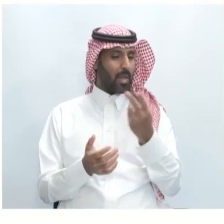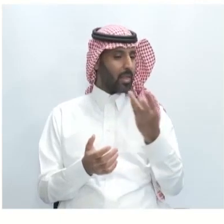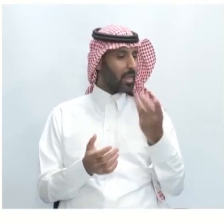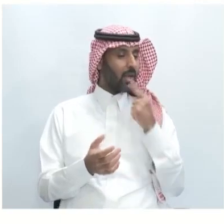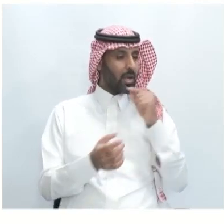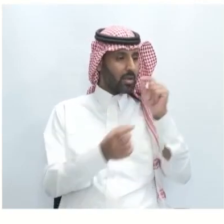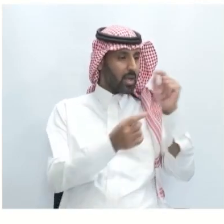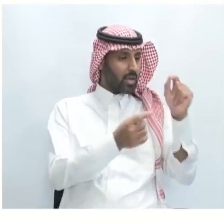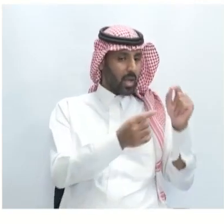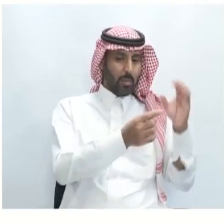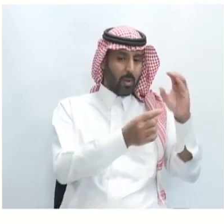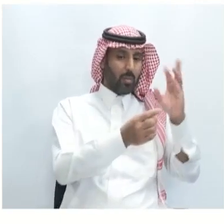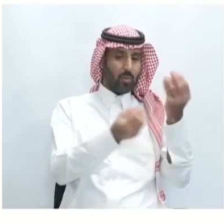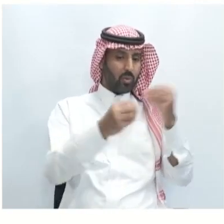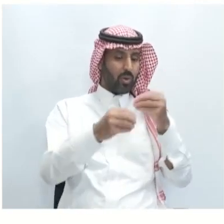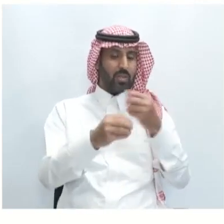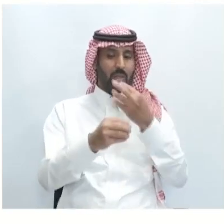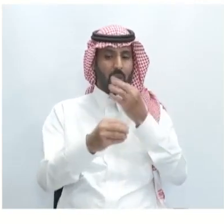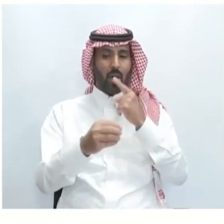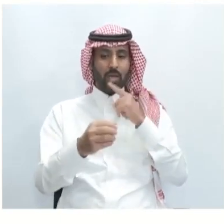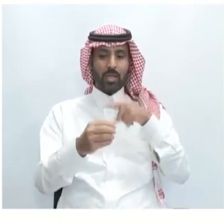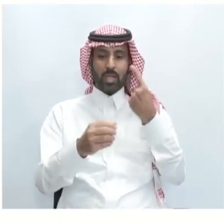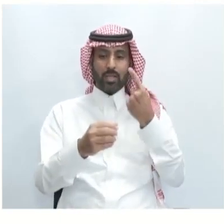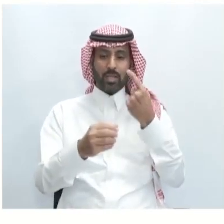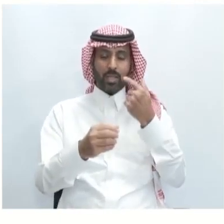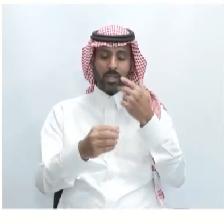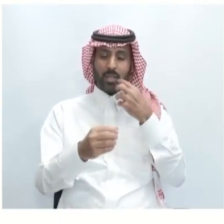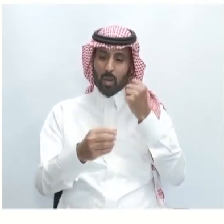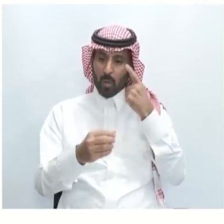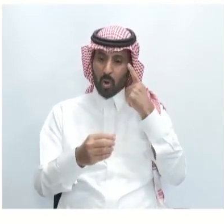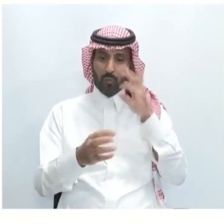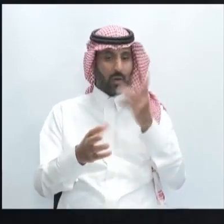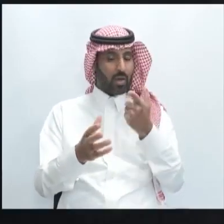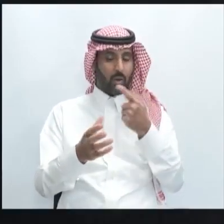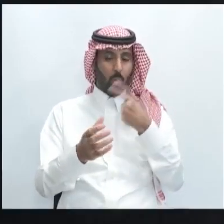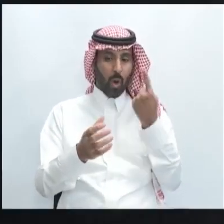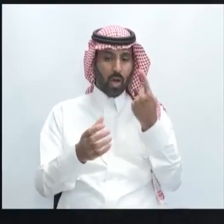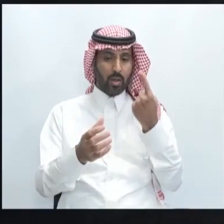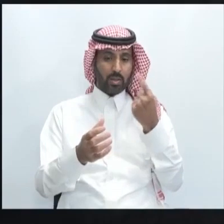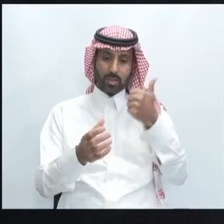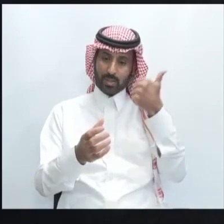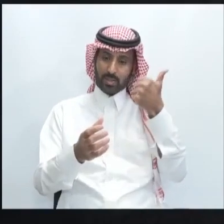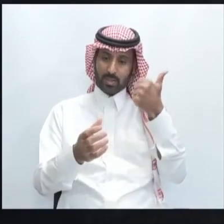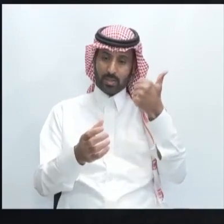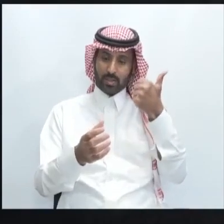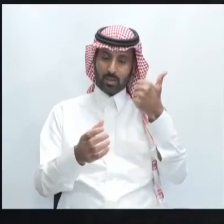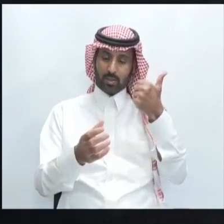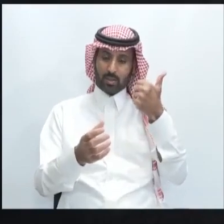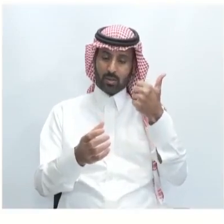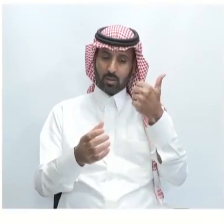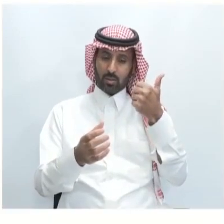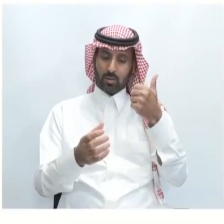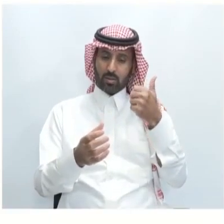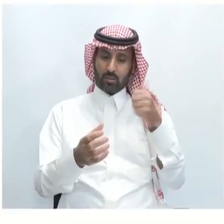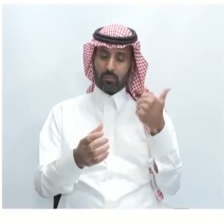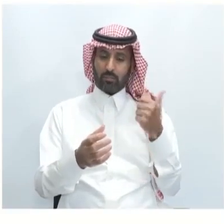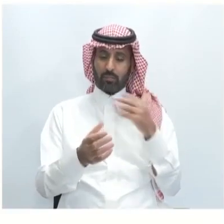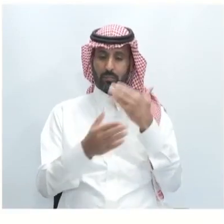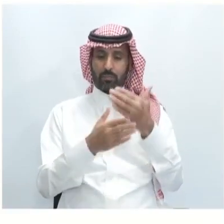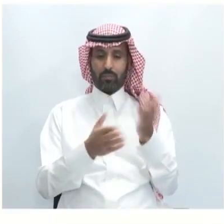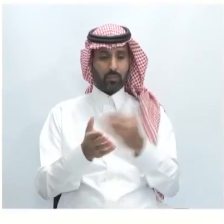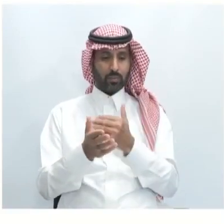ذرات الكربون الموجوده في السكريات الاحاديه الشائعه هل واحد لا طبعا اثنين او ثلاثه